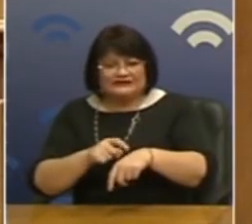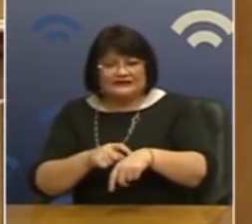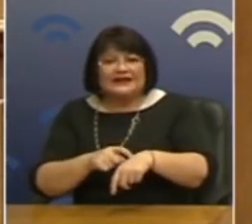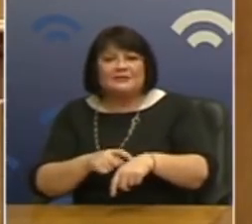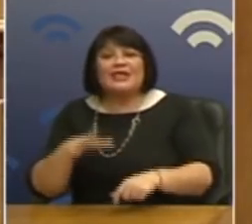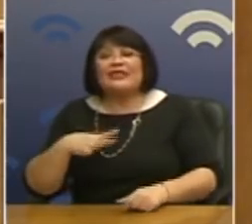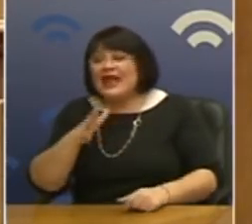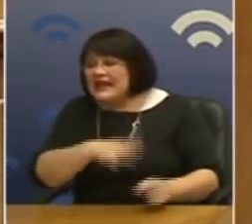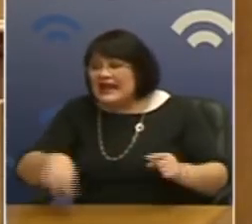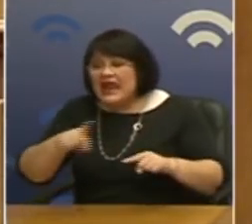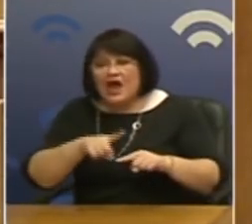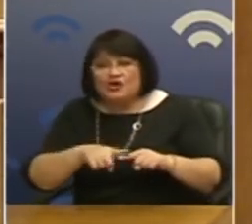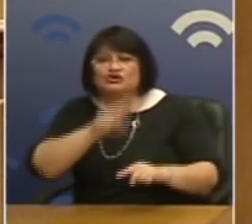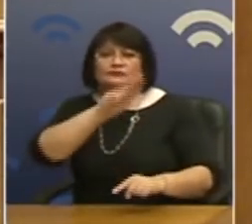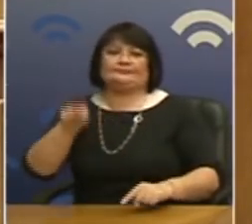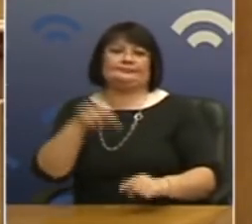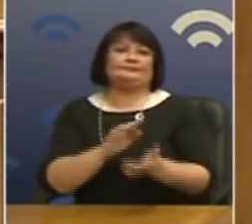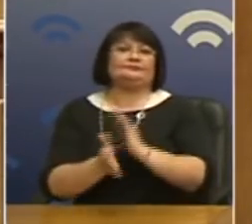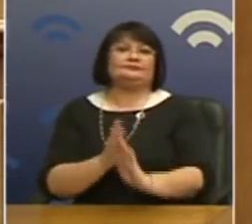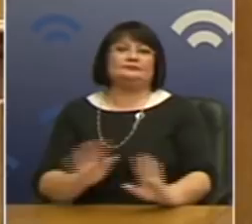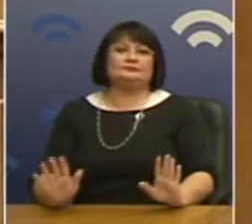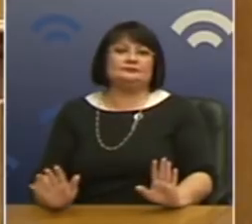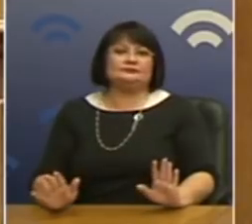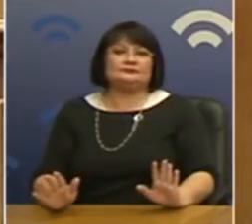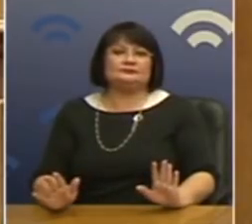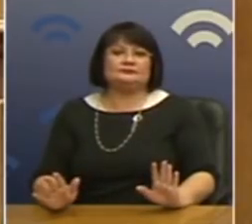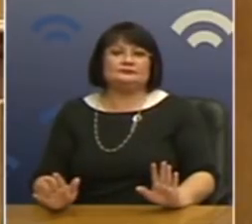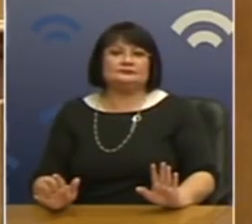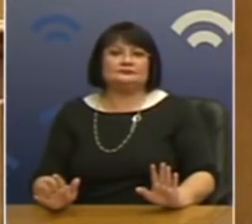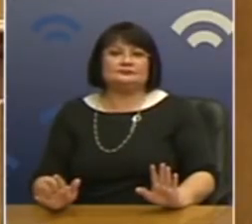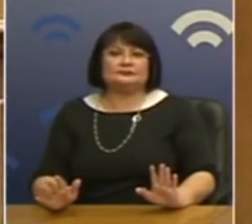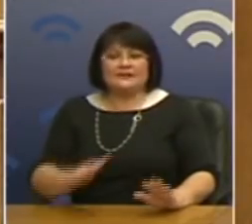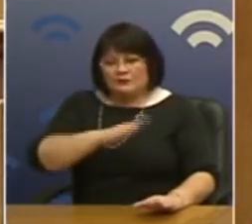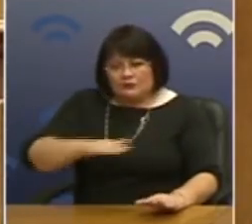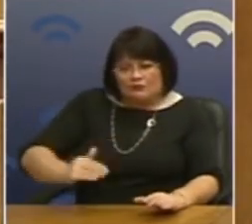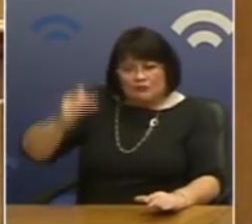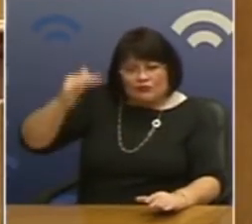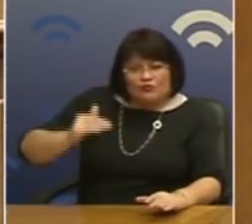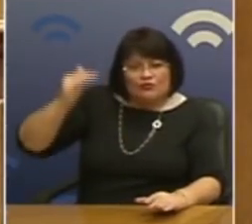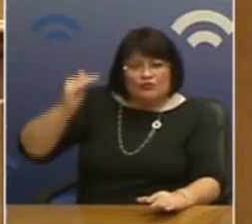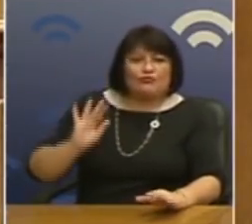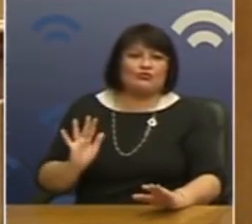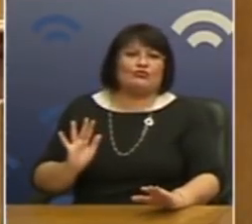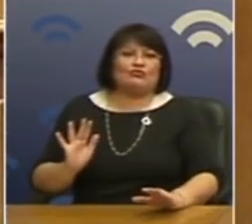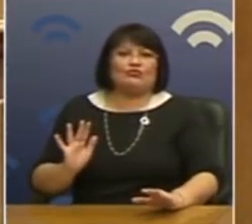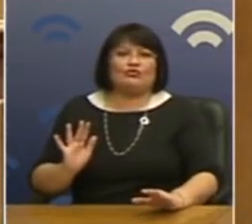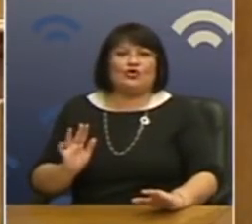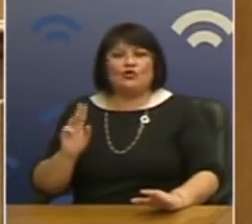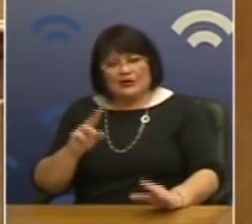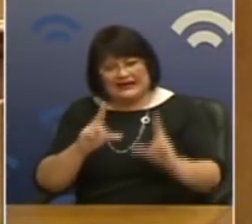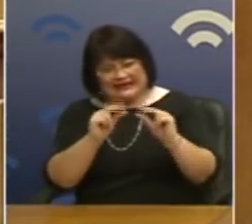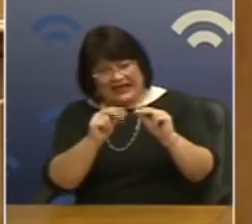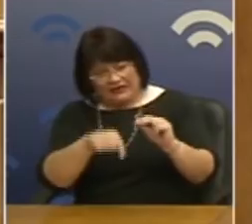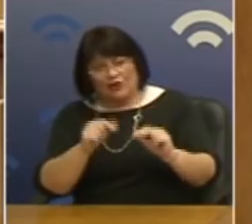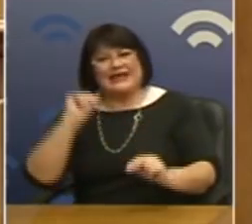θέληση του λαού, είτε εκλίνεστε ως ανήλικοι είτε ως ενήλικοι στα δωμάτια των θεσμικών εταίρων σας και φίλων